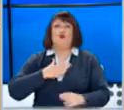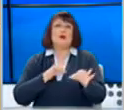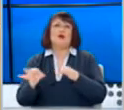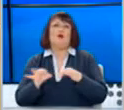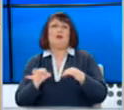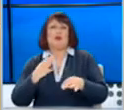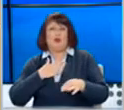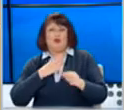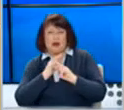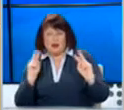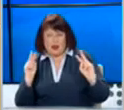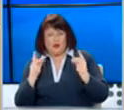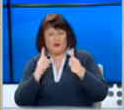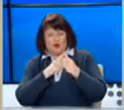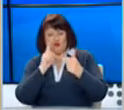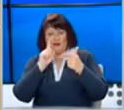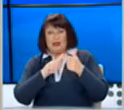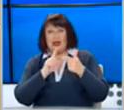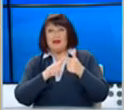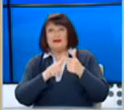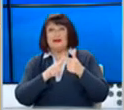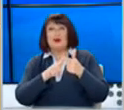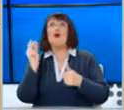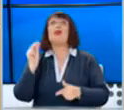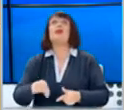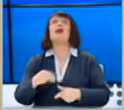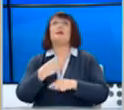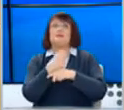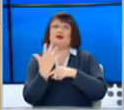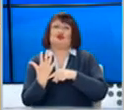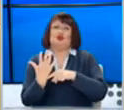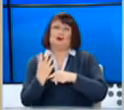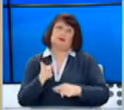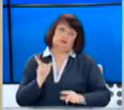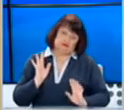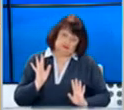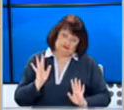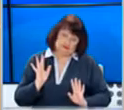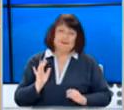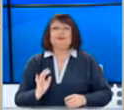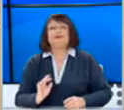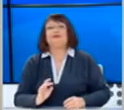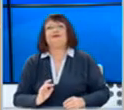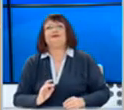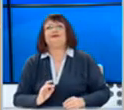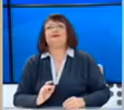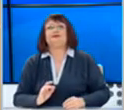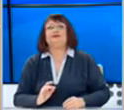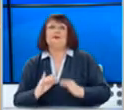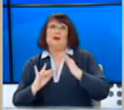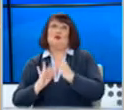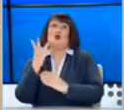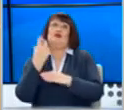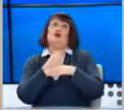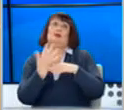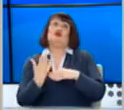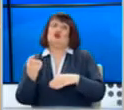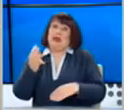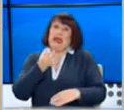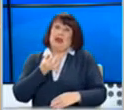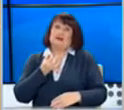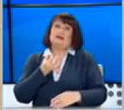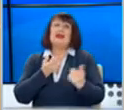δεύτερη είναι μια μεγάλη πρωτοβουλία, την οποία πάλι καταψηφίσατε. Αναφέρομαι σε εσάς, ως εντός εισαγωγικών προοδευτική δύναμη, που έχει να κάνει